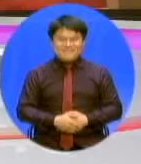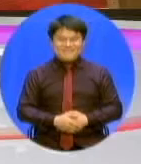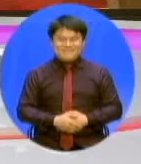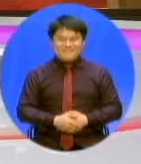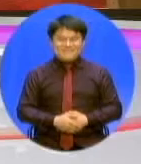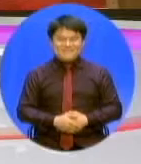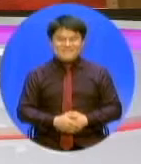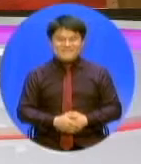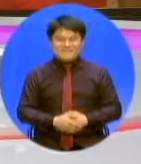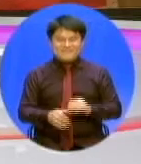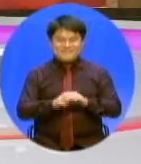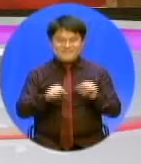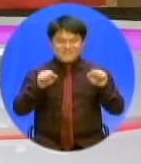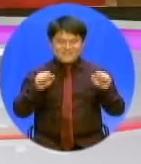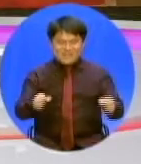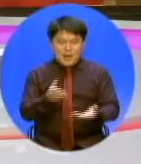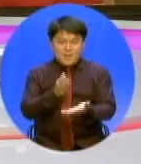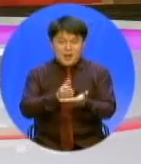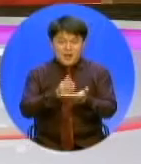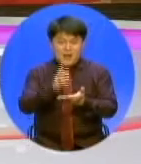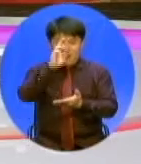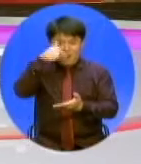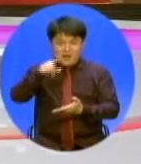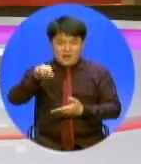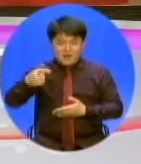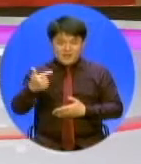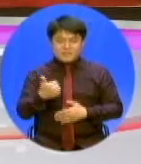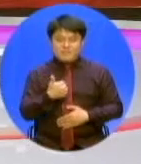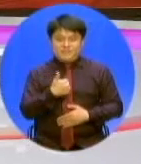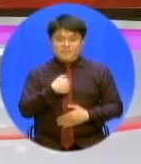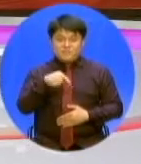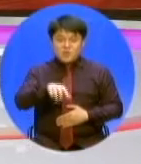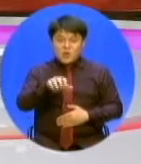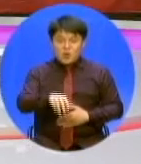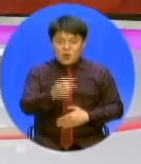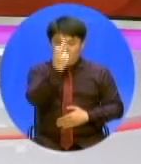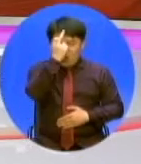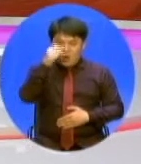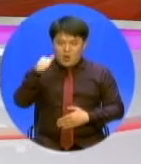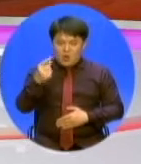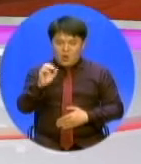네. 안녕하세요. 아나운서 박정인입니다. 저도 이곳에서